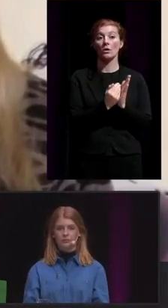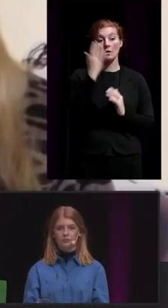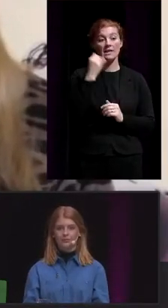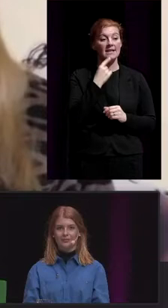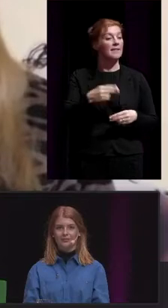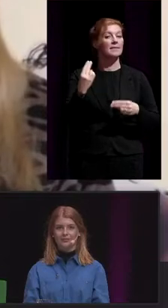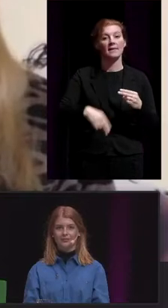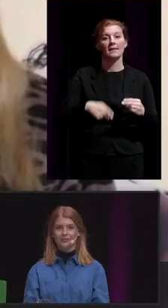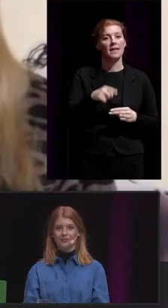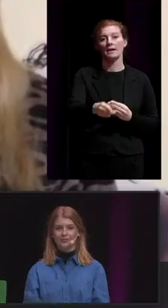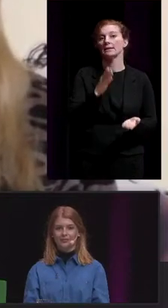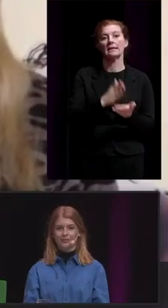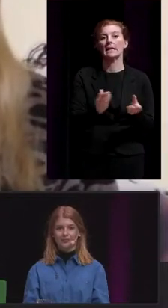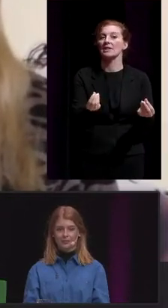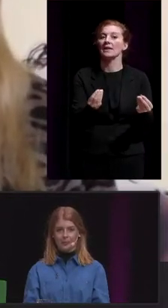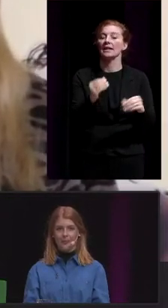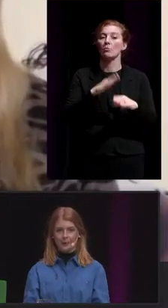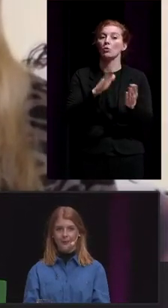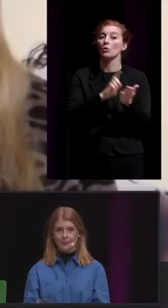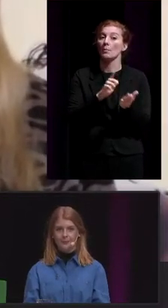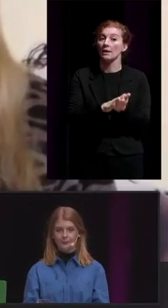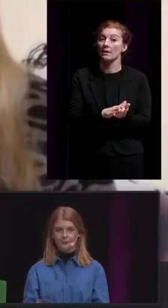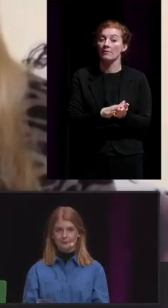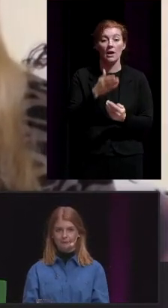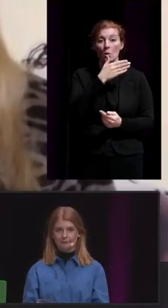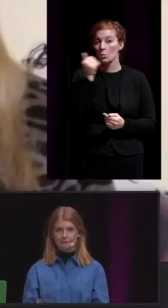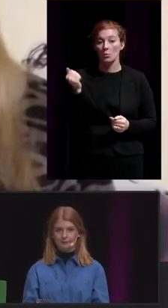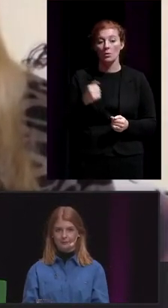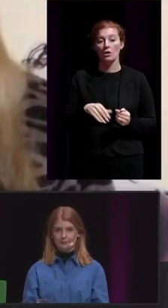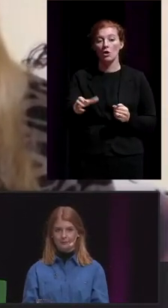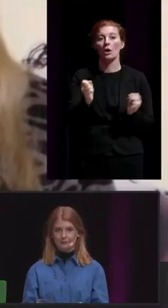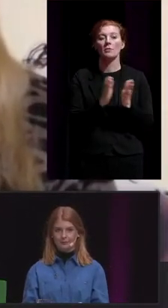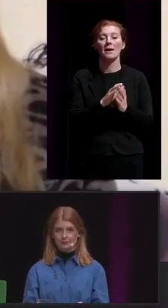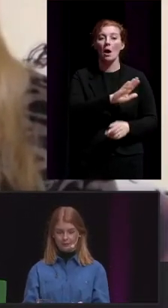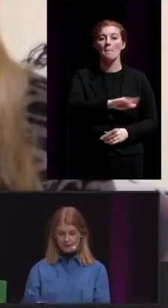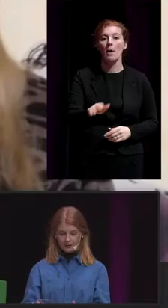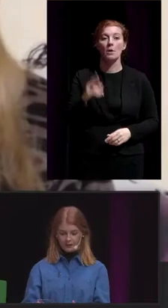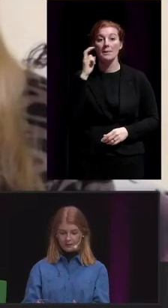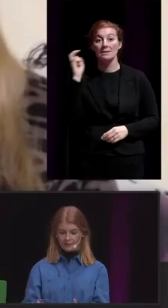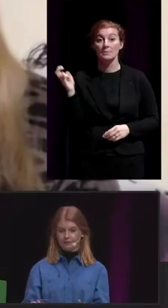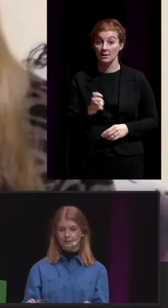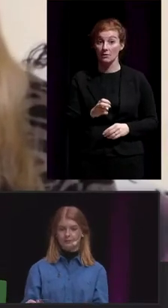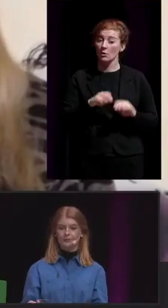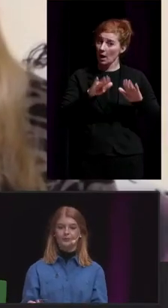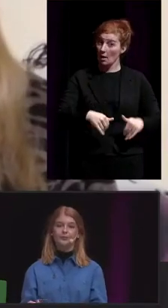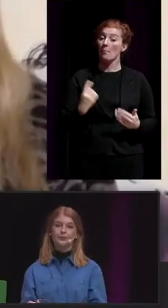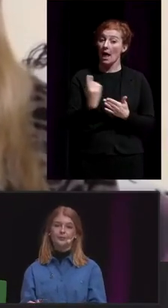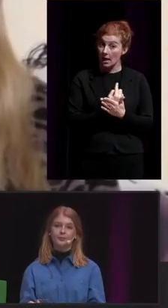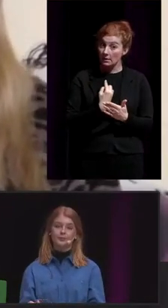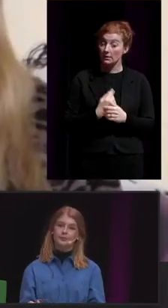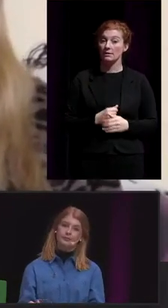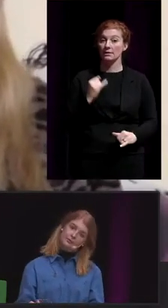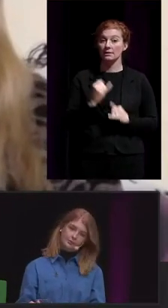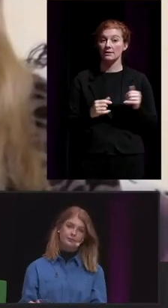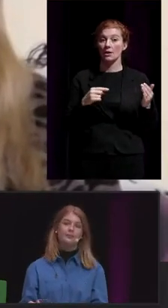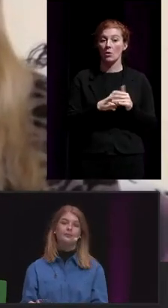här är inte rätt kvalitet på dokumentet. Vi har inte haft med barnperspektivet. Och det har hänt ett antal gånger. Senast var det när vi